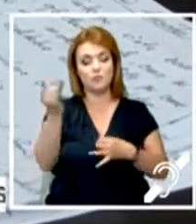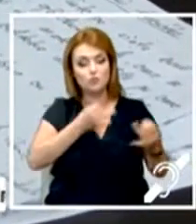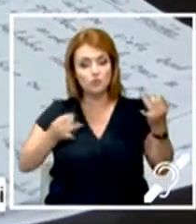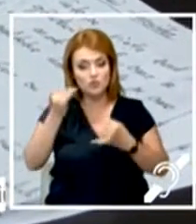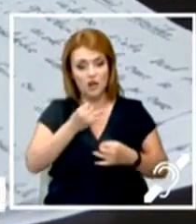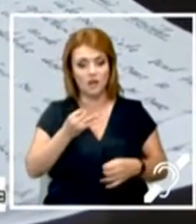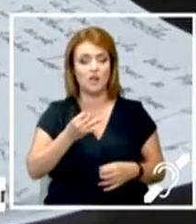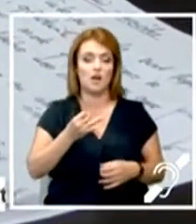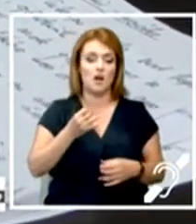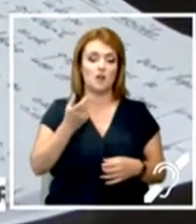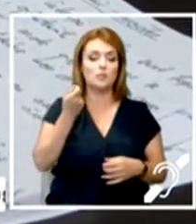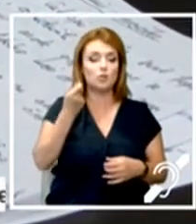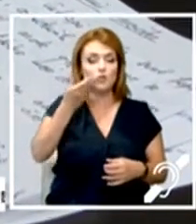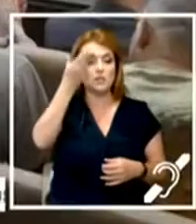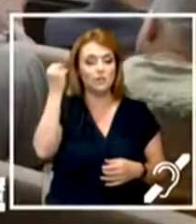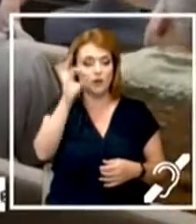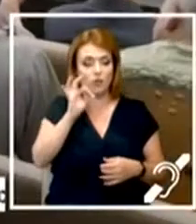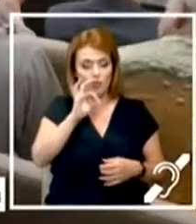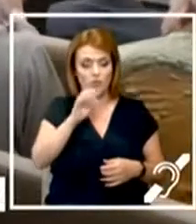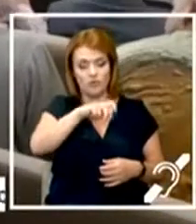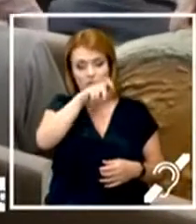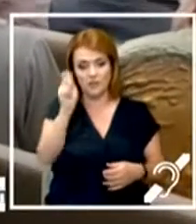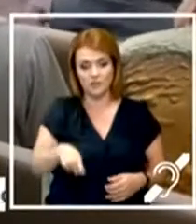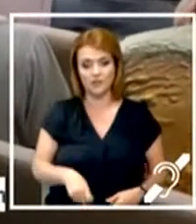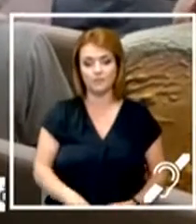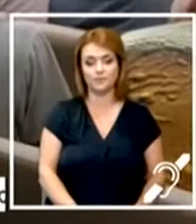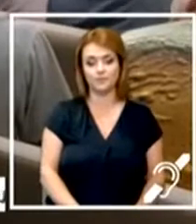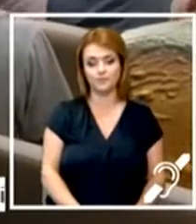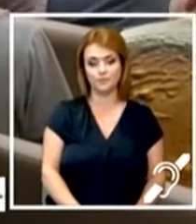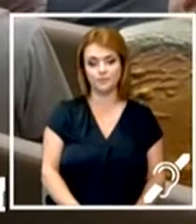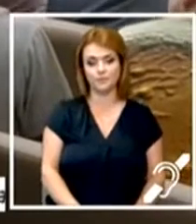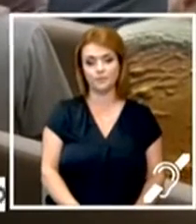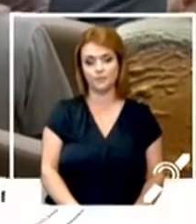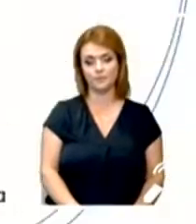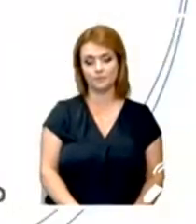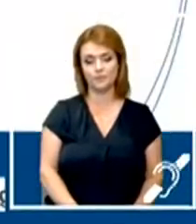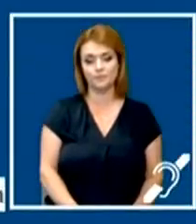aceștia au vorbit despre artă și pace. Mai multe despre șezătoarea literară vă spunem la știri.